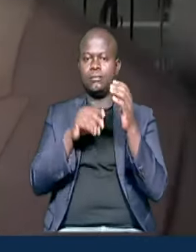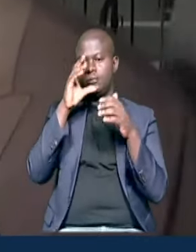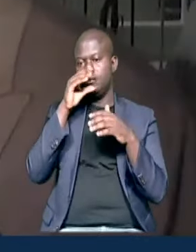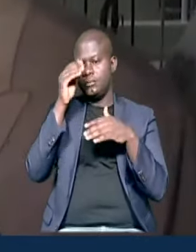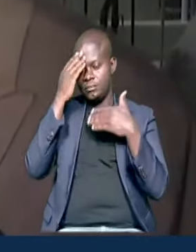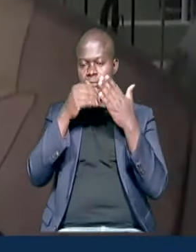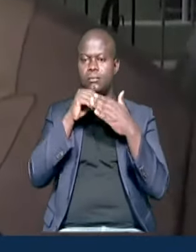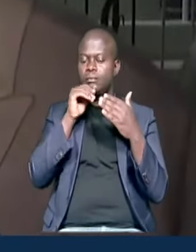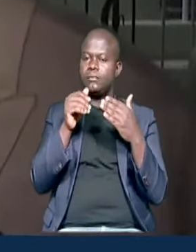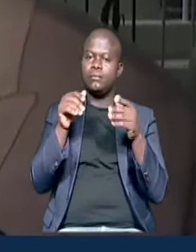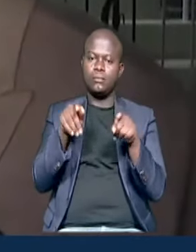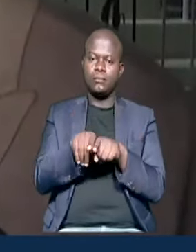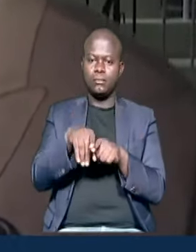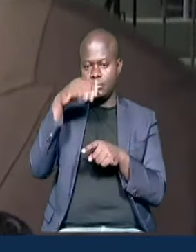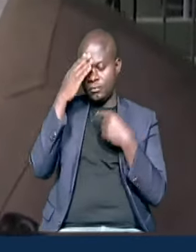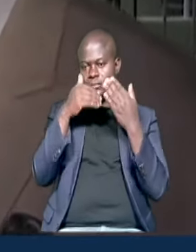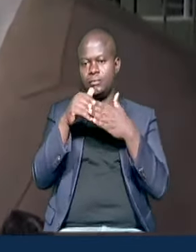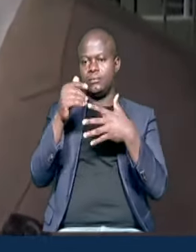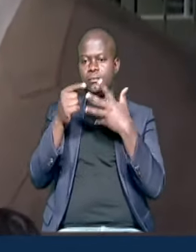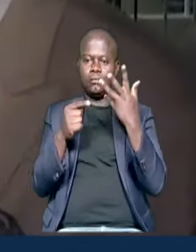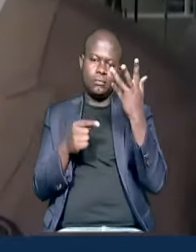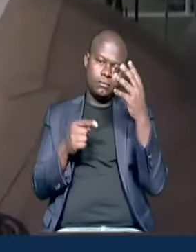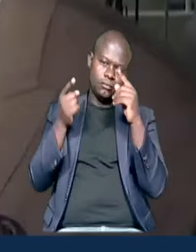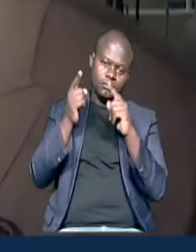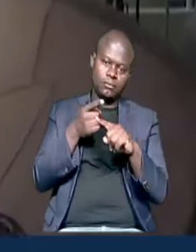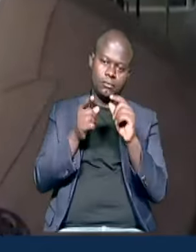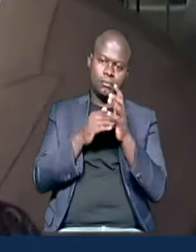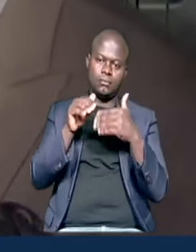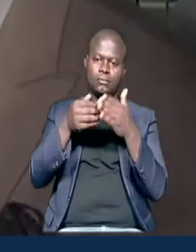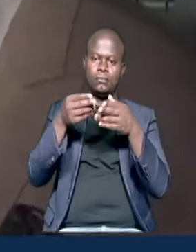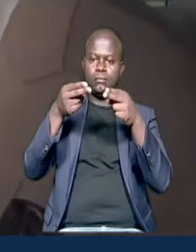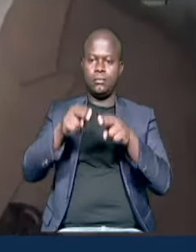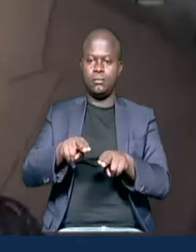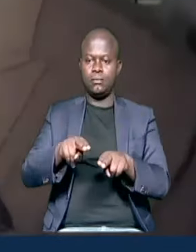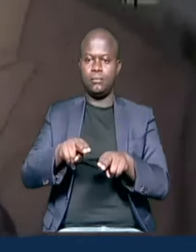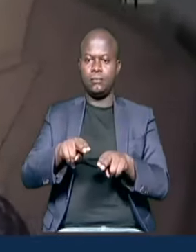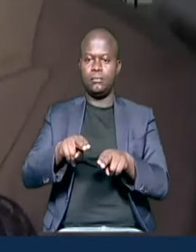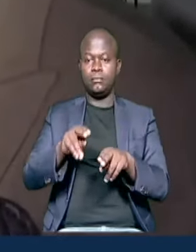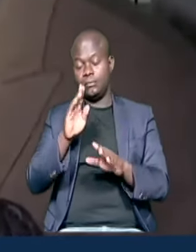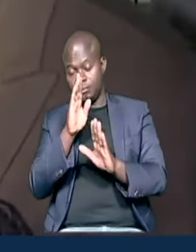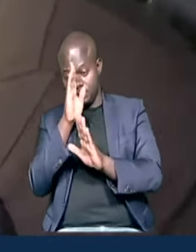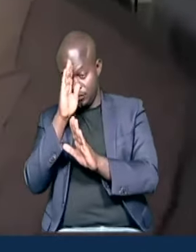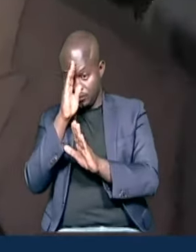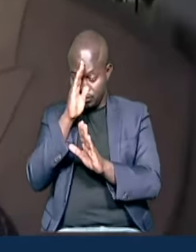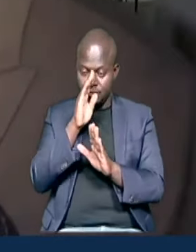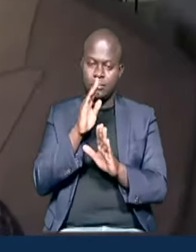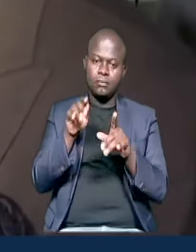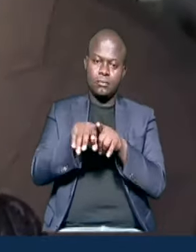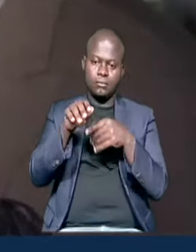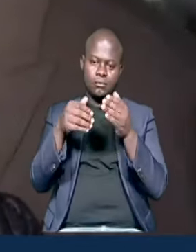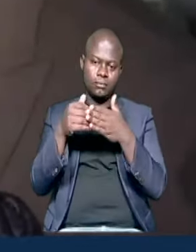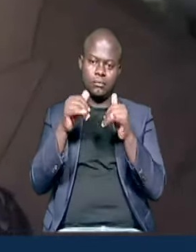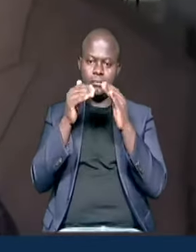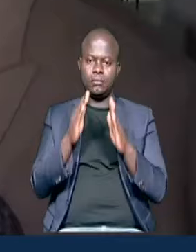kitari kuvugwaho rumwe kubera ko ni igitego kije kandi habayemo wenda hesitation ku musifuzi? Nkamwe nk'abakinnyi